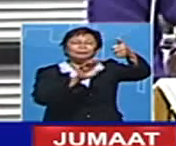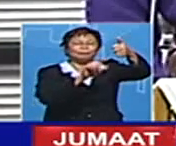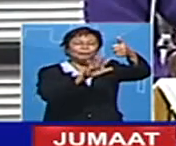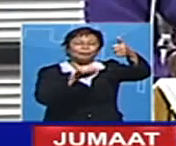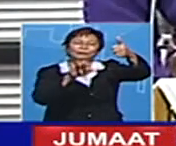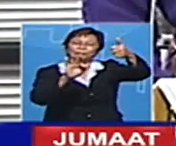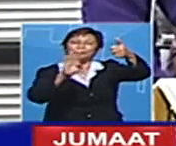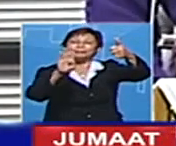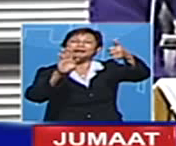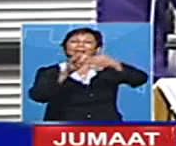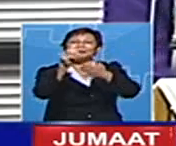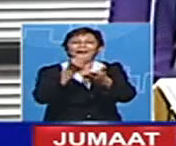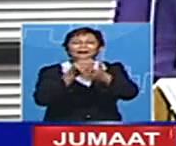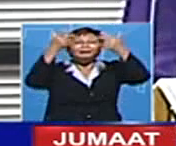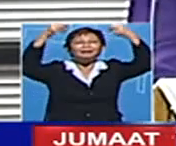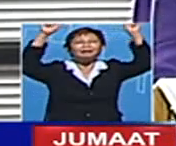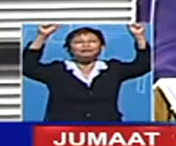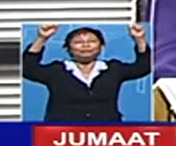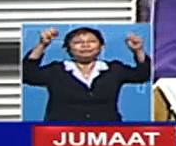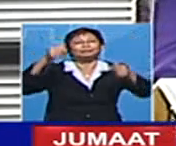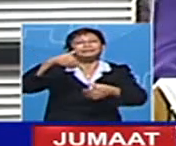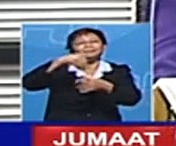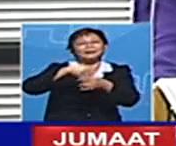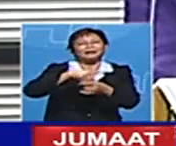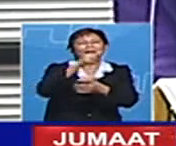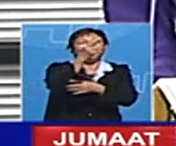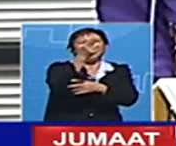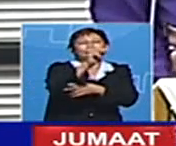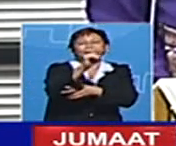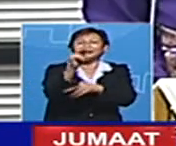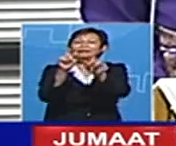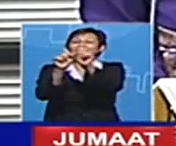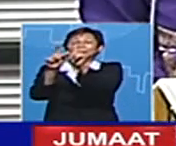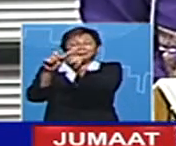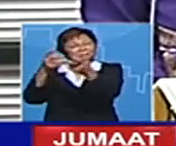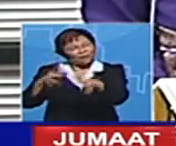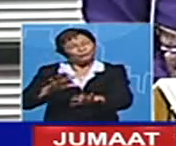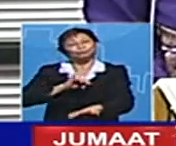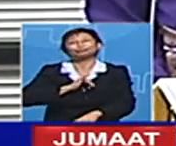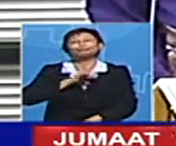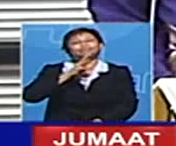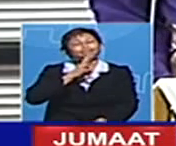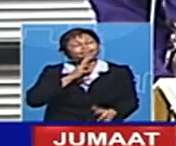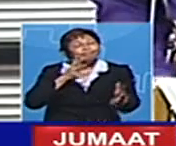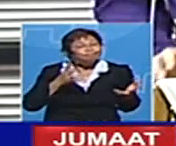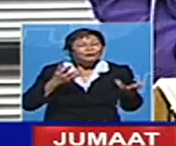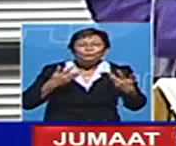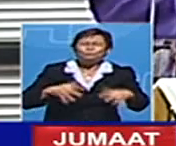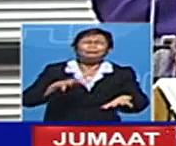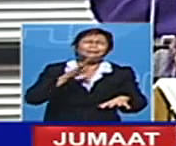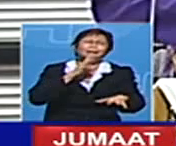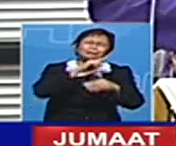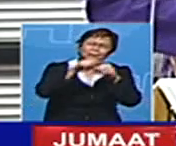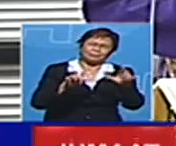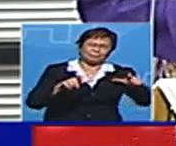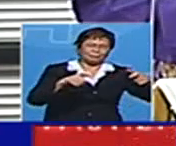bilion tuan yang di-pertua jika dalam RMK 11 Saya menyebut Saya telah menyebut tentang